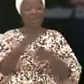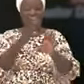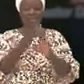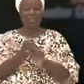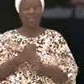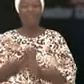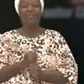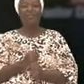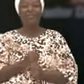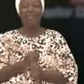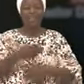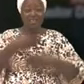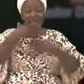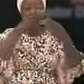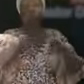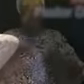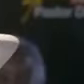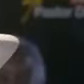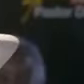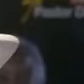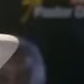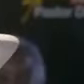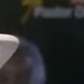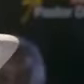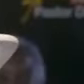si tu vois là mais la tribune loire à dieu